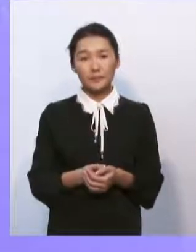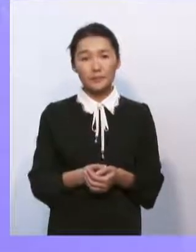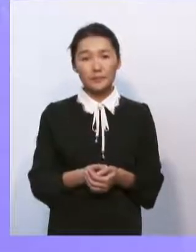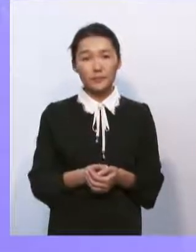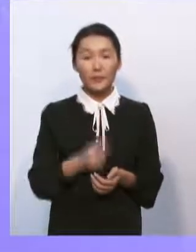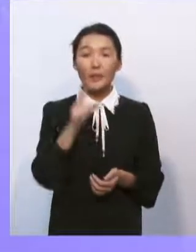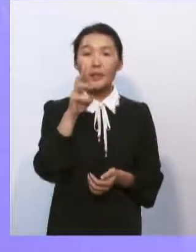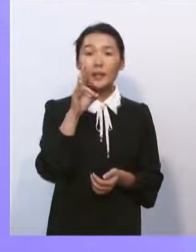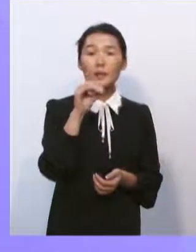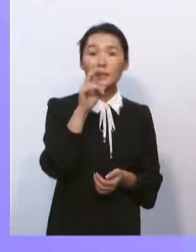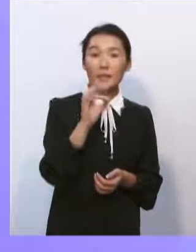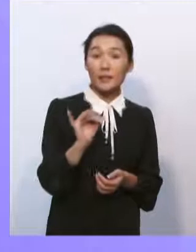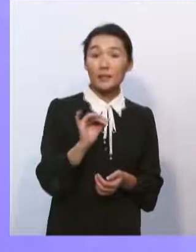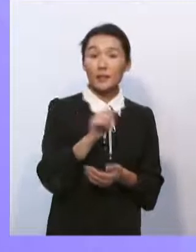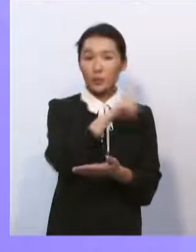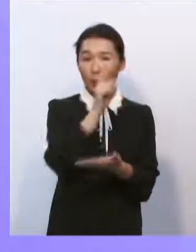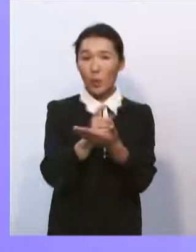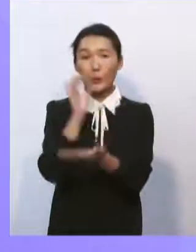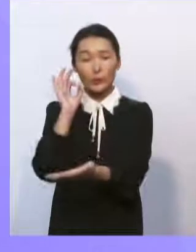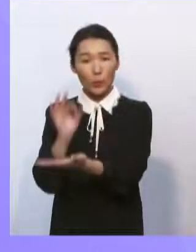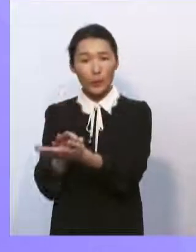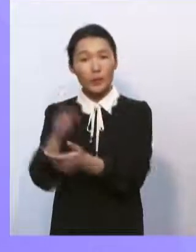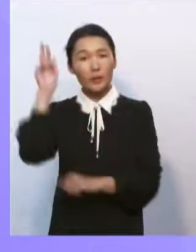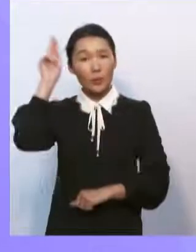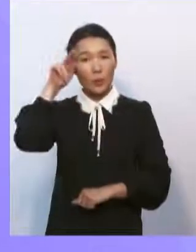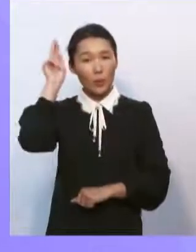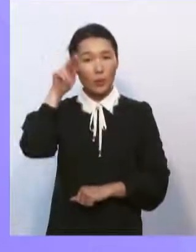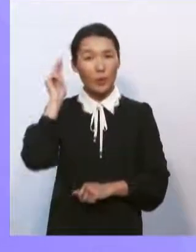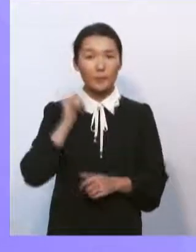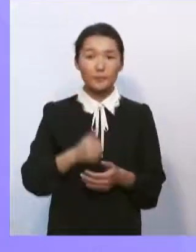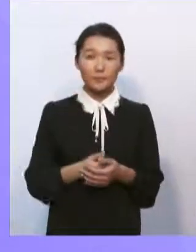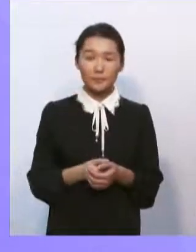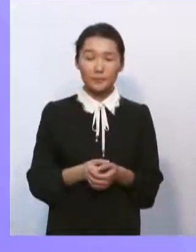Эмнени деген суроого жооп бергенди үйрөнгүлө.